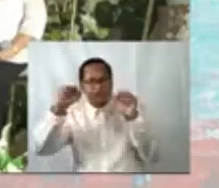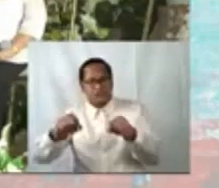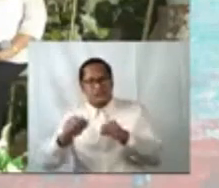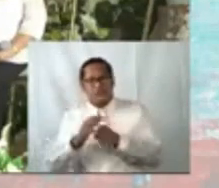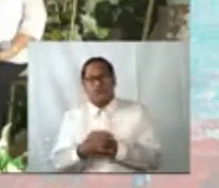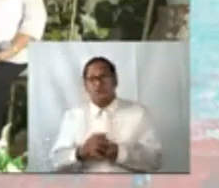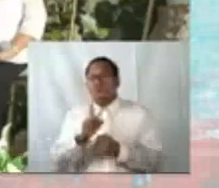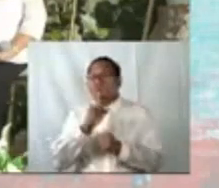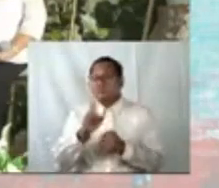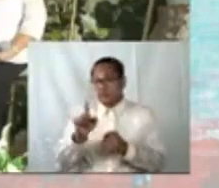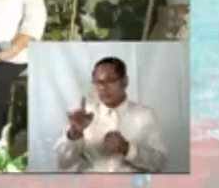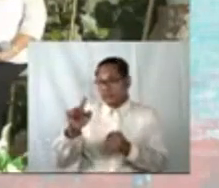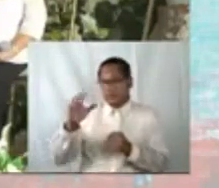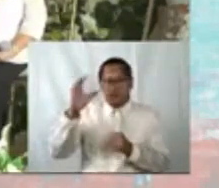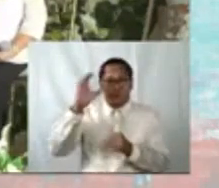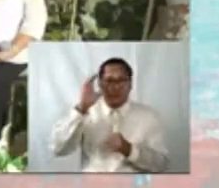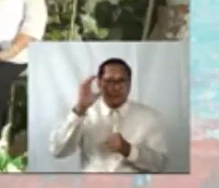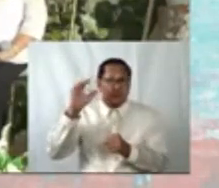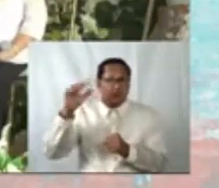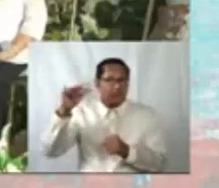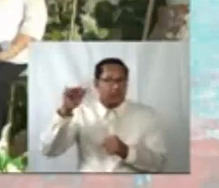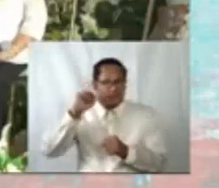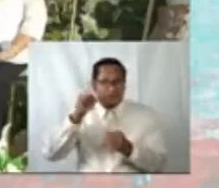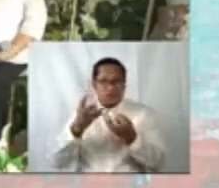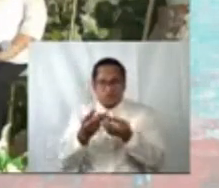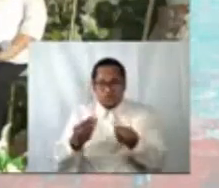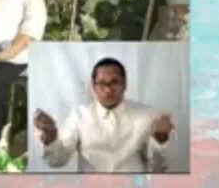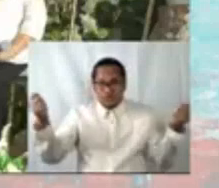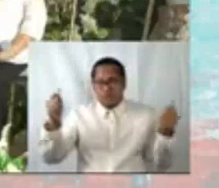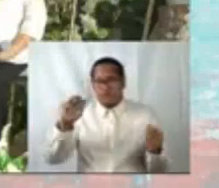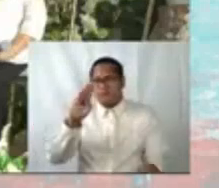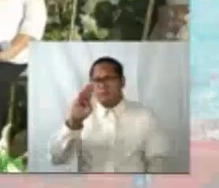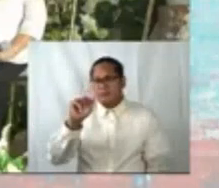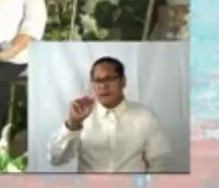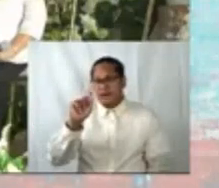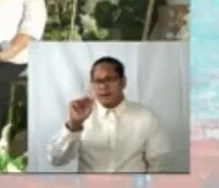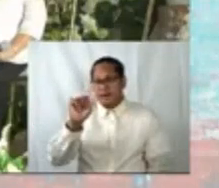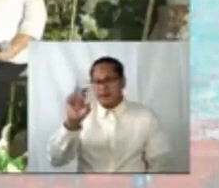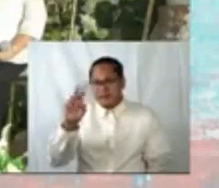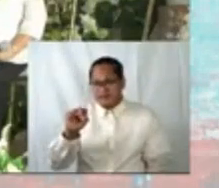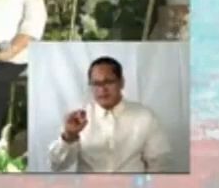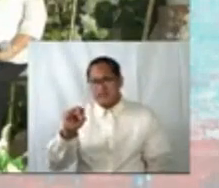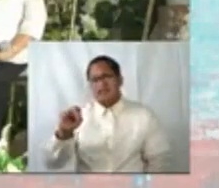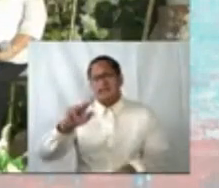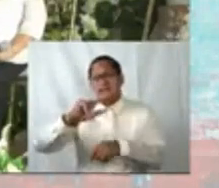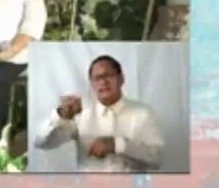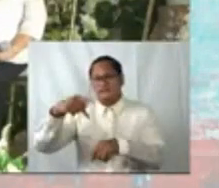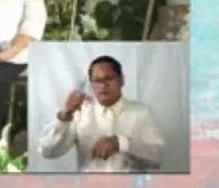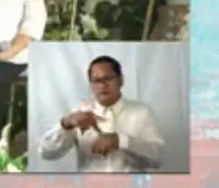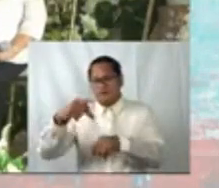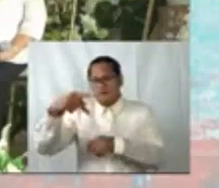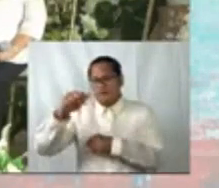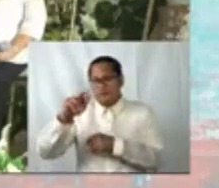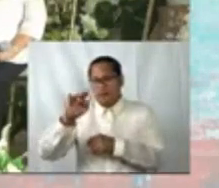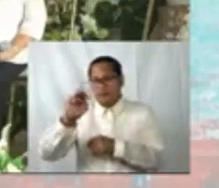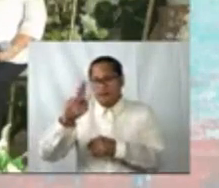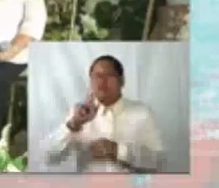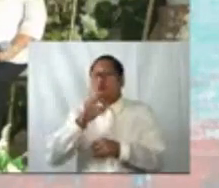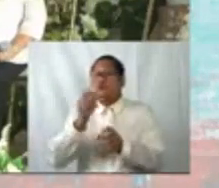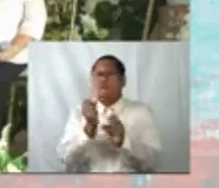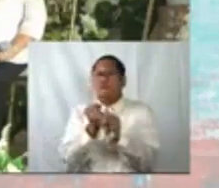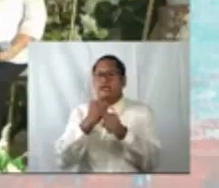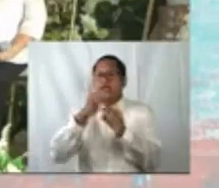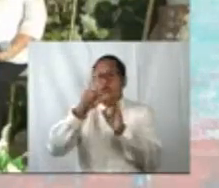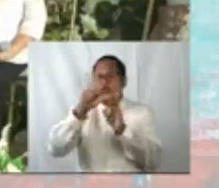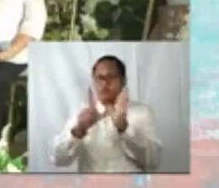Dinisolve po niya ang Batasang Pambansa. Yan po ang ating Philippine okay, Parliament, the lawmaking body.